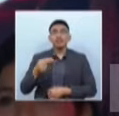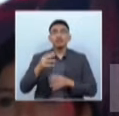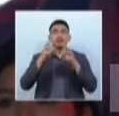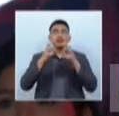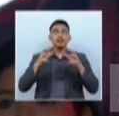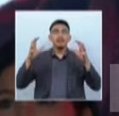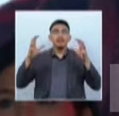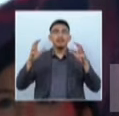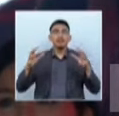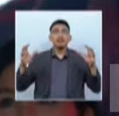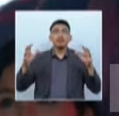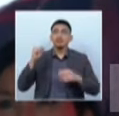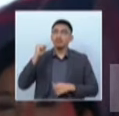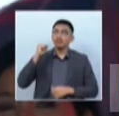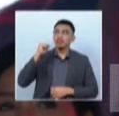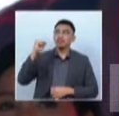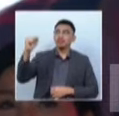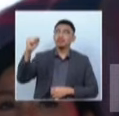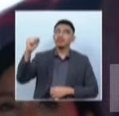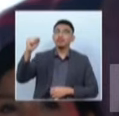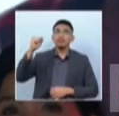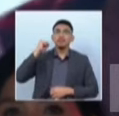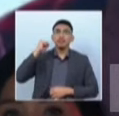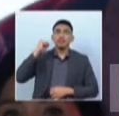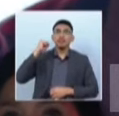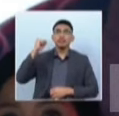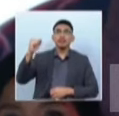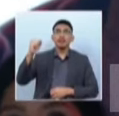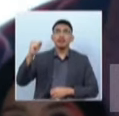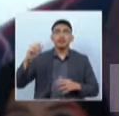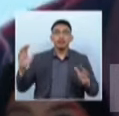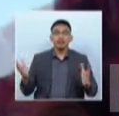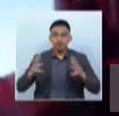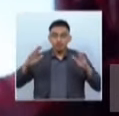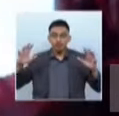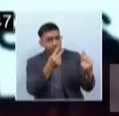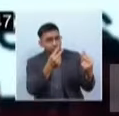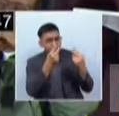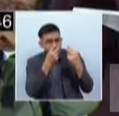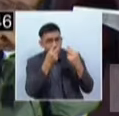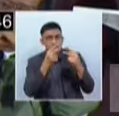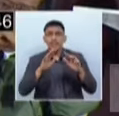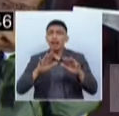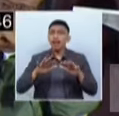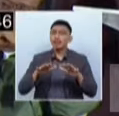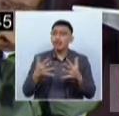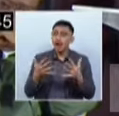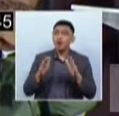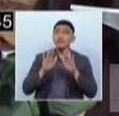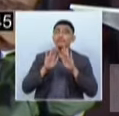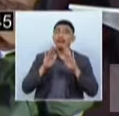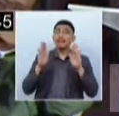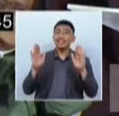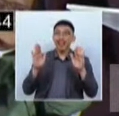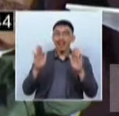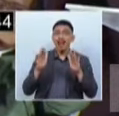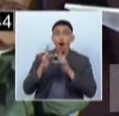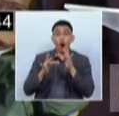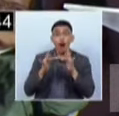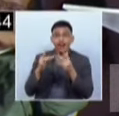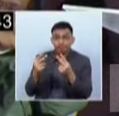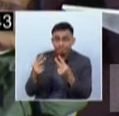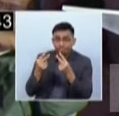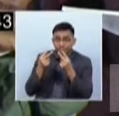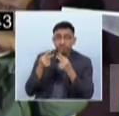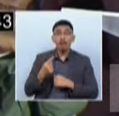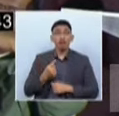pemerintah Indonesia terkait dengan menangkal adanya serangan-serangan siber di Indonesia selain itu juga ganj ee Pasangan calon ketiga Presiden